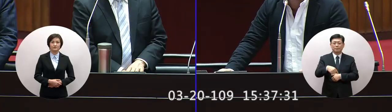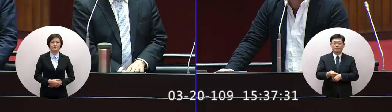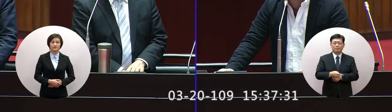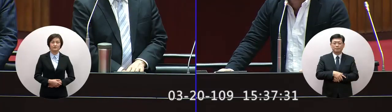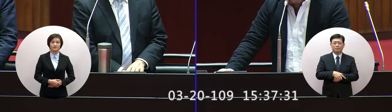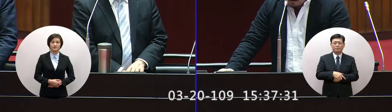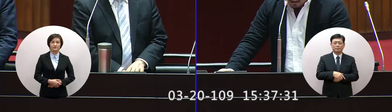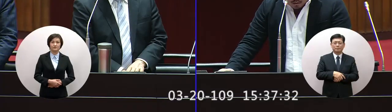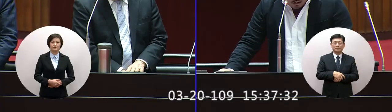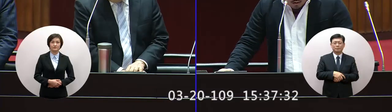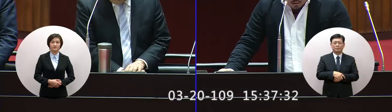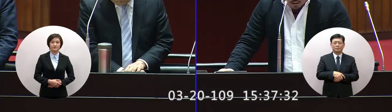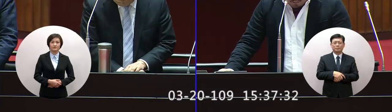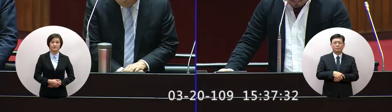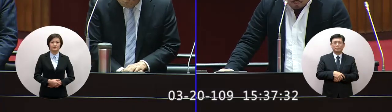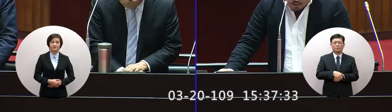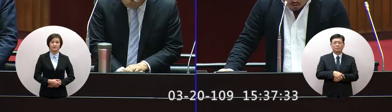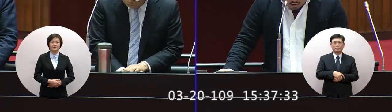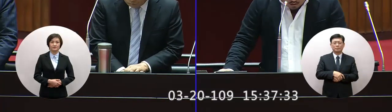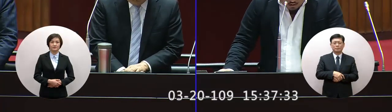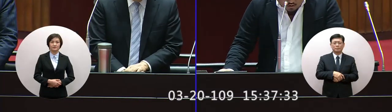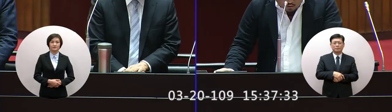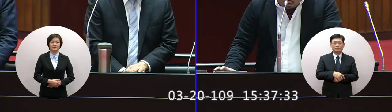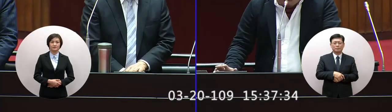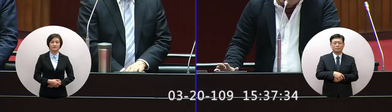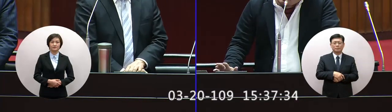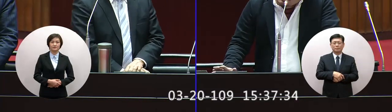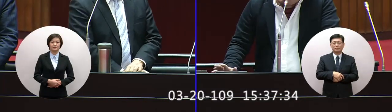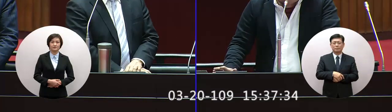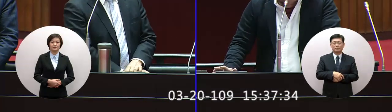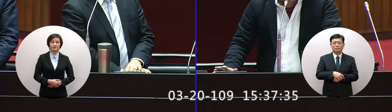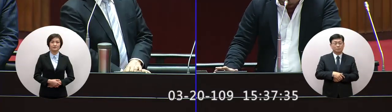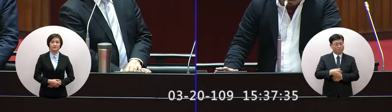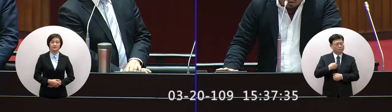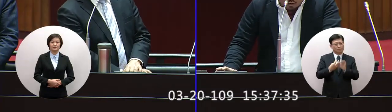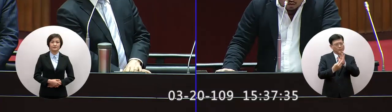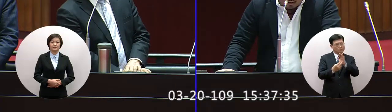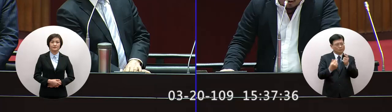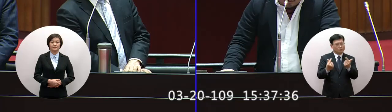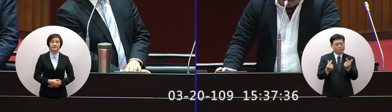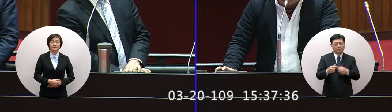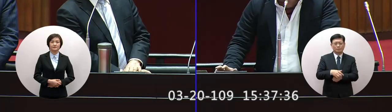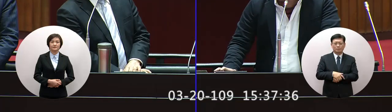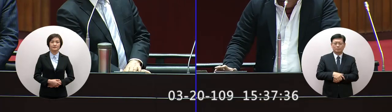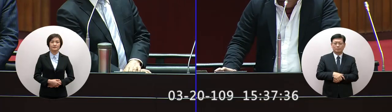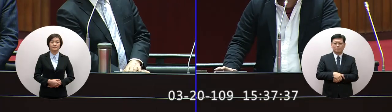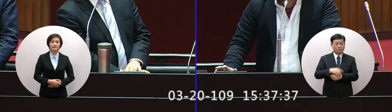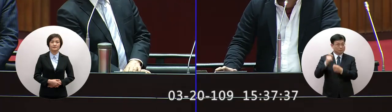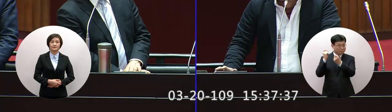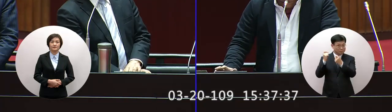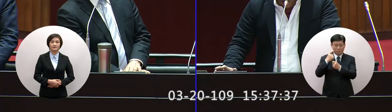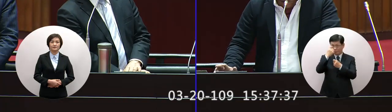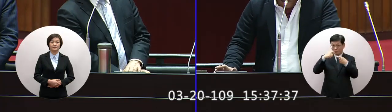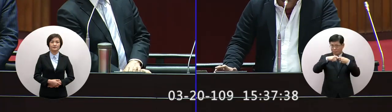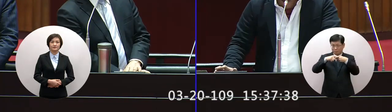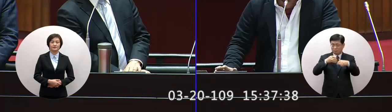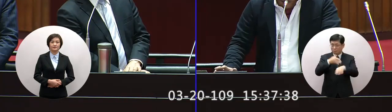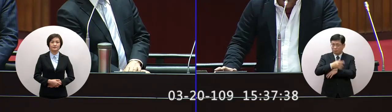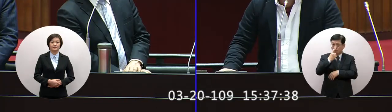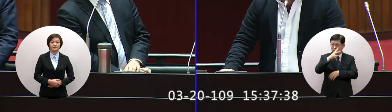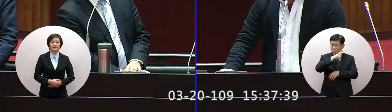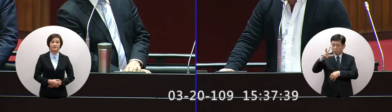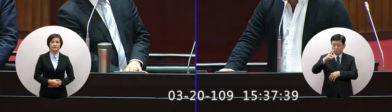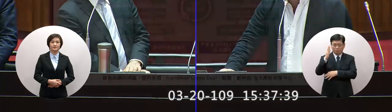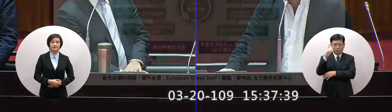张。好，那我们其实举例来说哈，像最近欧盟通过的绿色